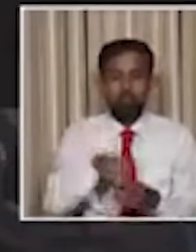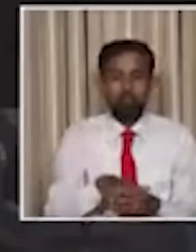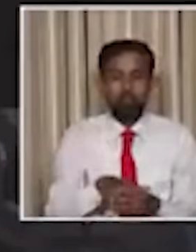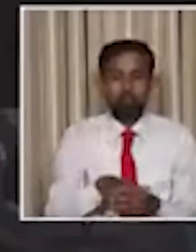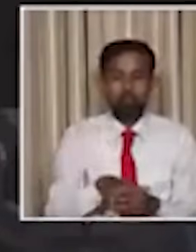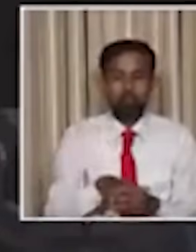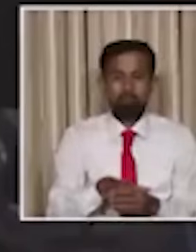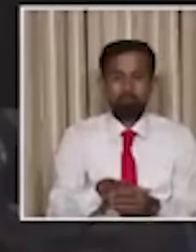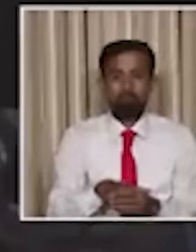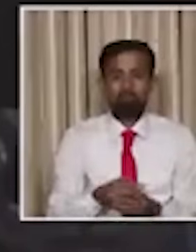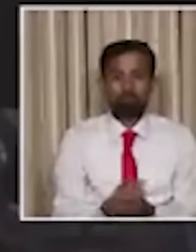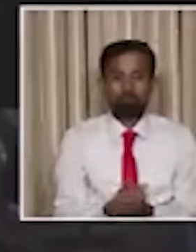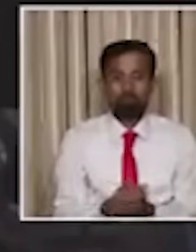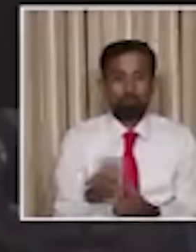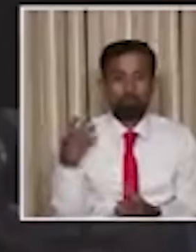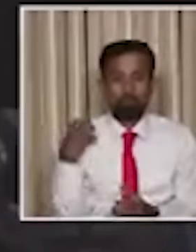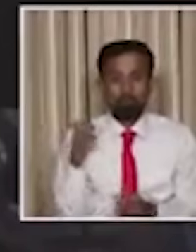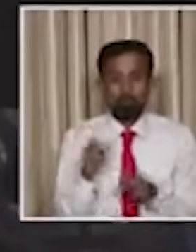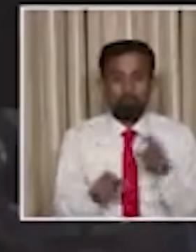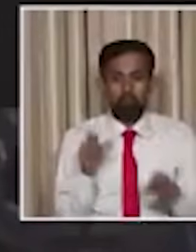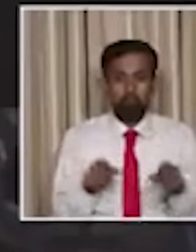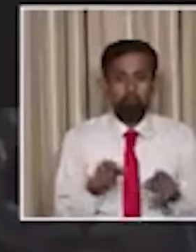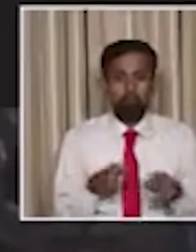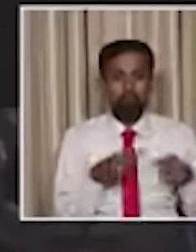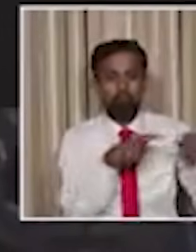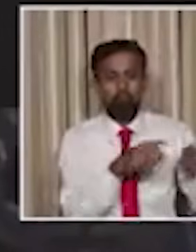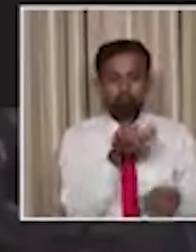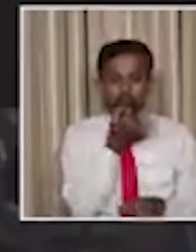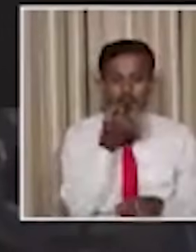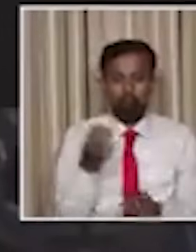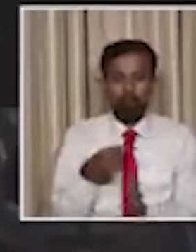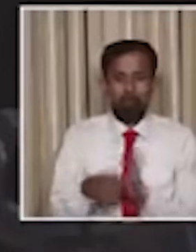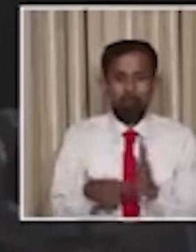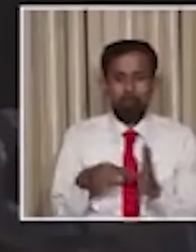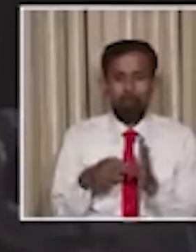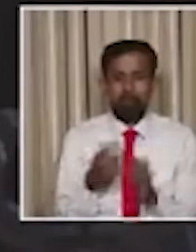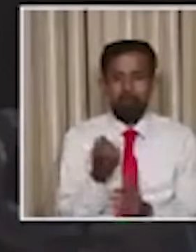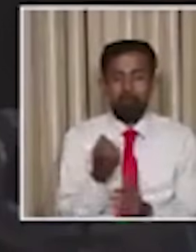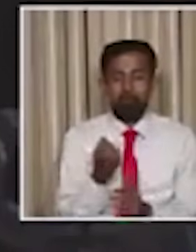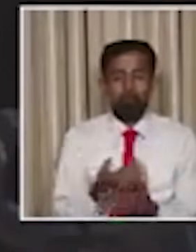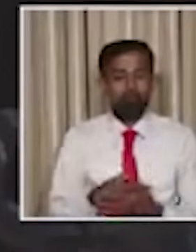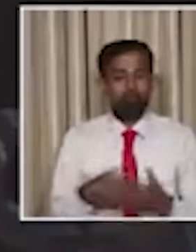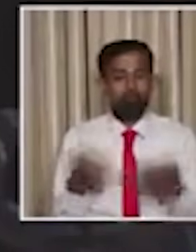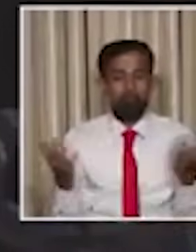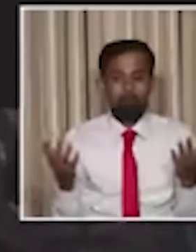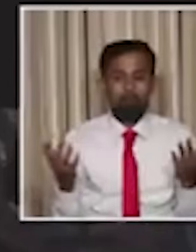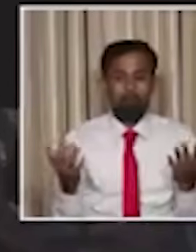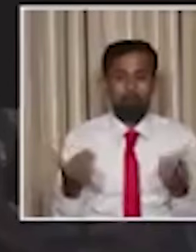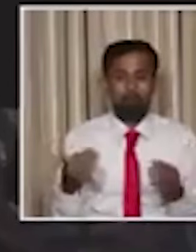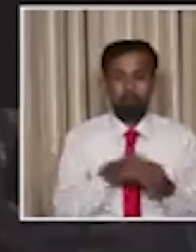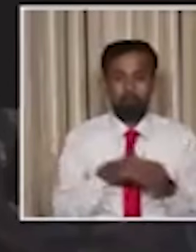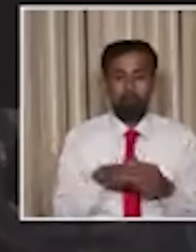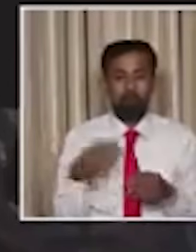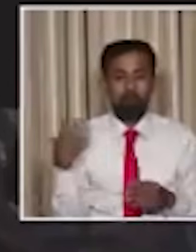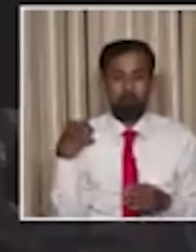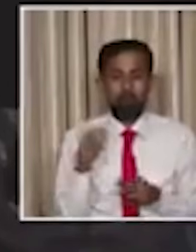அந்த பழியை முஸ்லீம் மக்கள் மீது போட்டு இந்த நாட்டினுடைய பொருளாதார வளர்ச்சிக்கு மிகப்பெரிய பங்காற்றிய முஸ்லீம் சமூகத்தை ஒரே நாளிலே வந்து